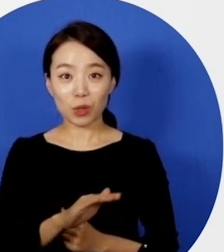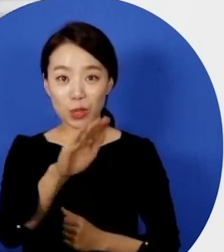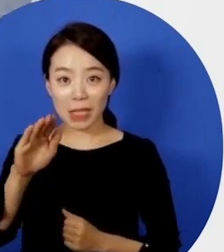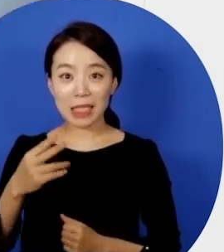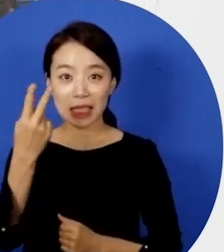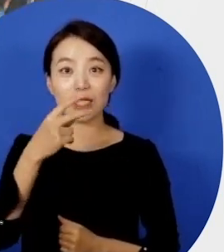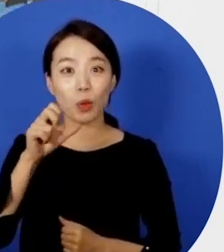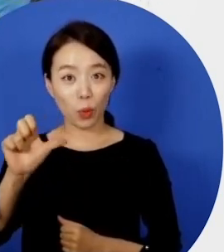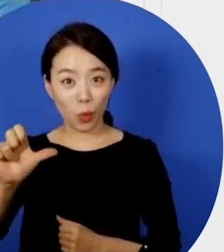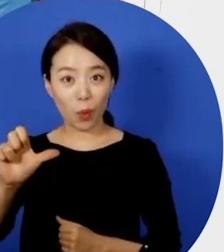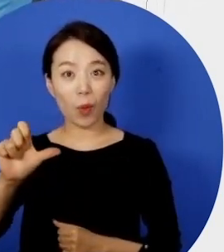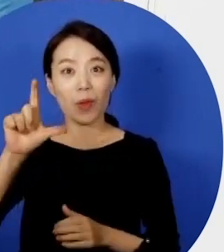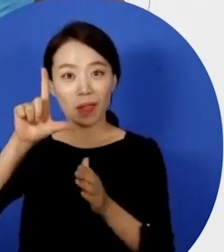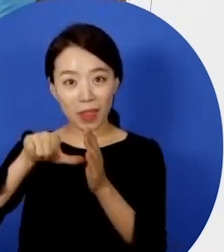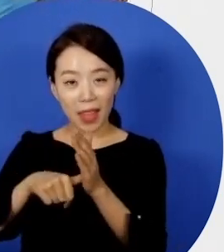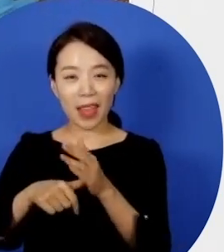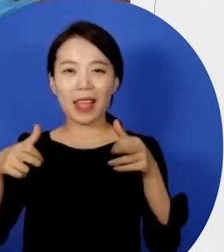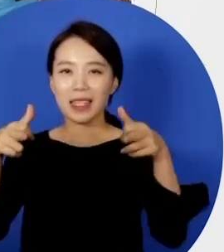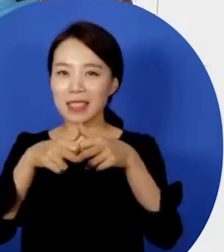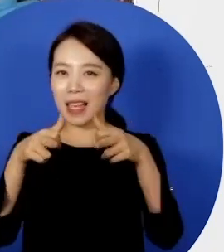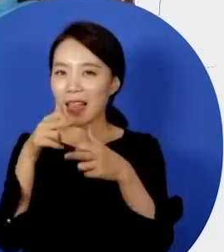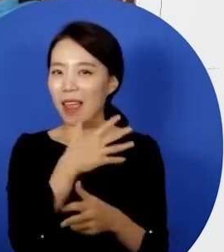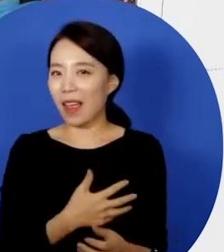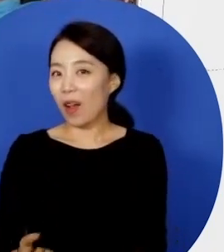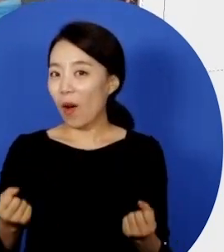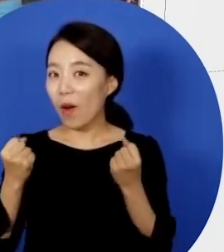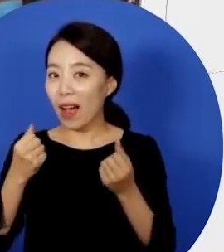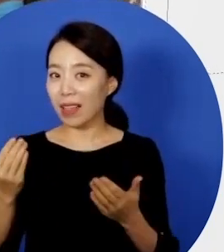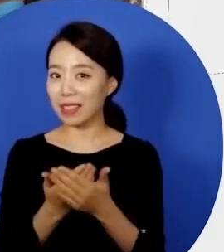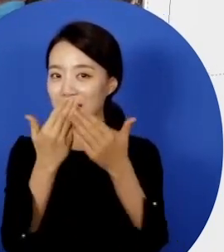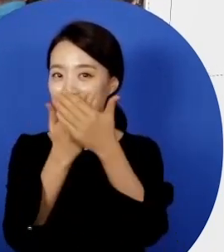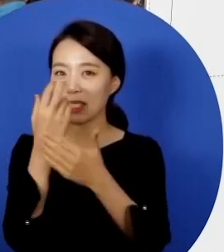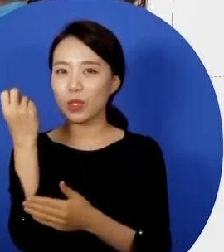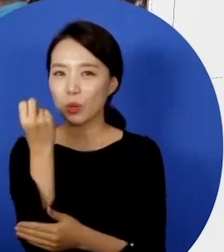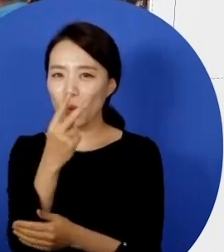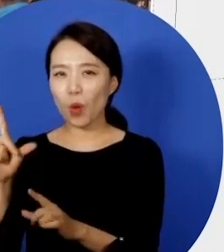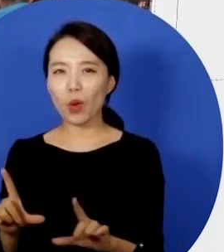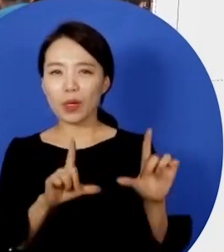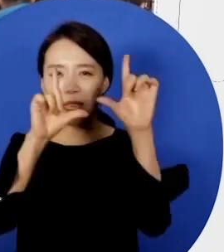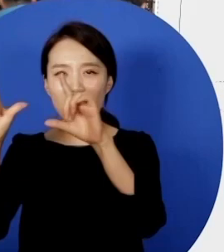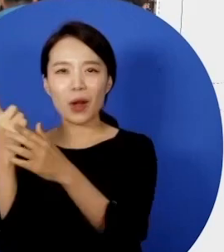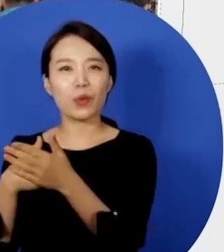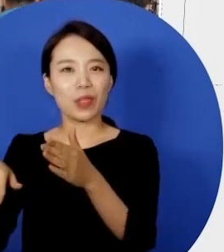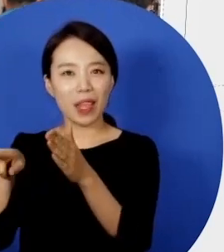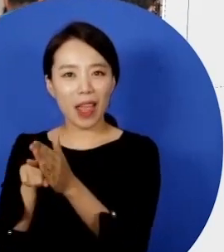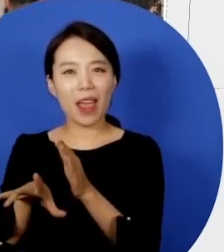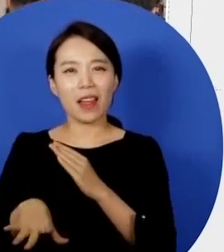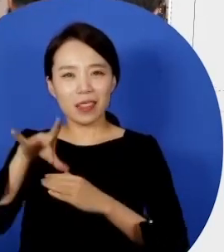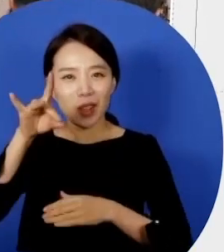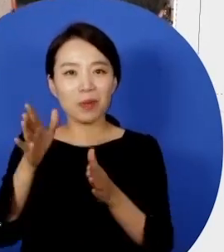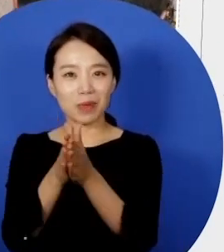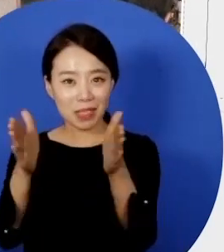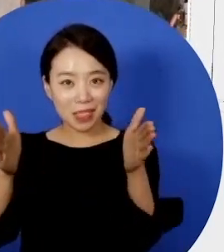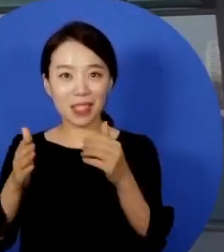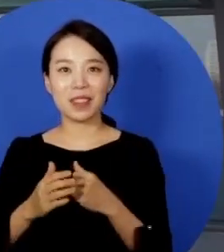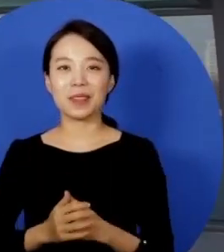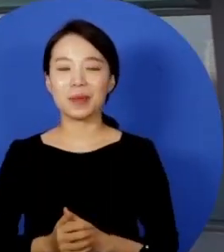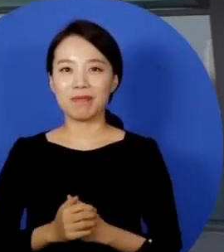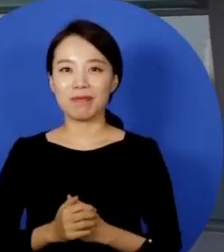우리는 2005년 장애인의 건강 증진과 건전한 여가 생활을 위해 첫 발을